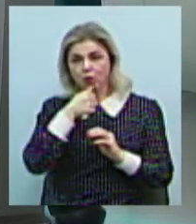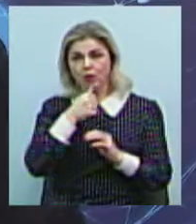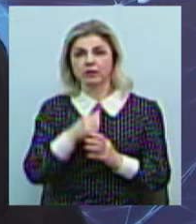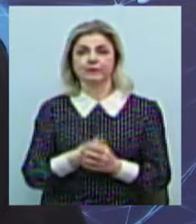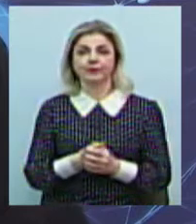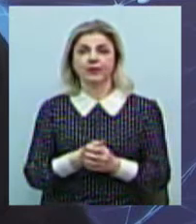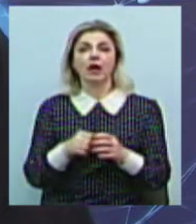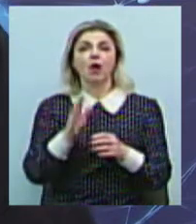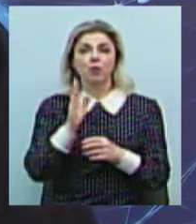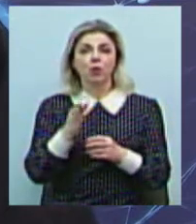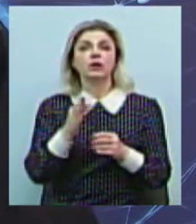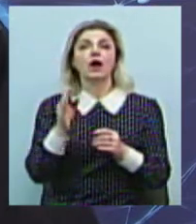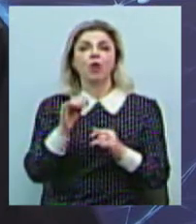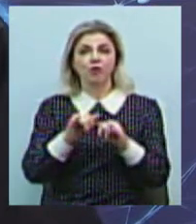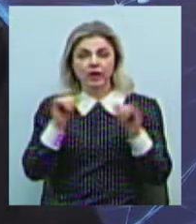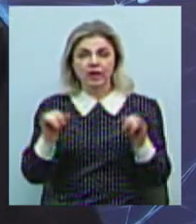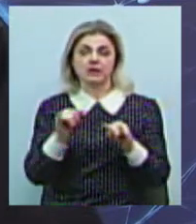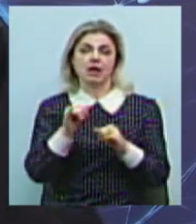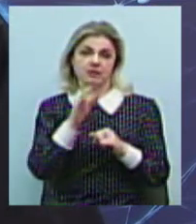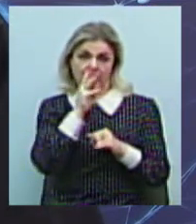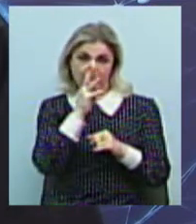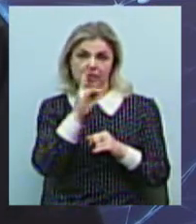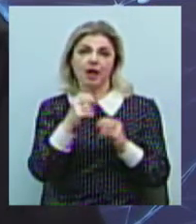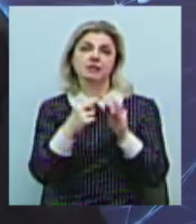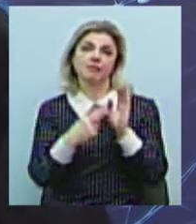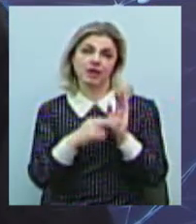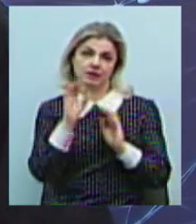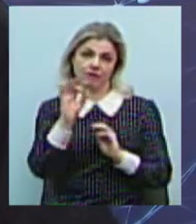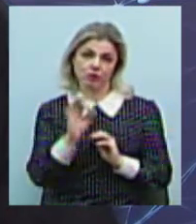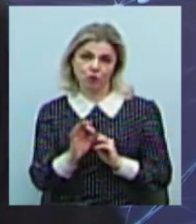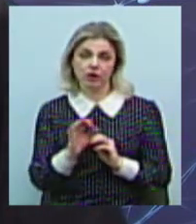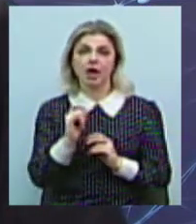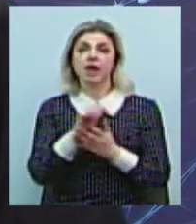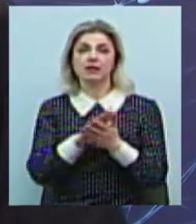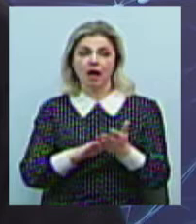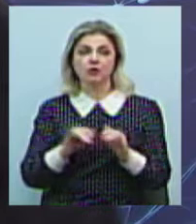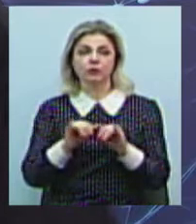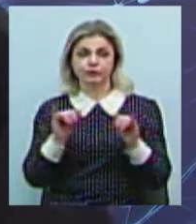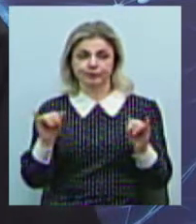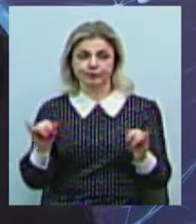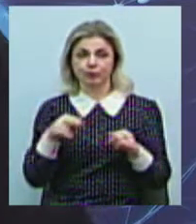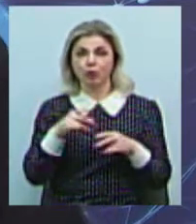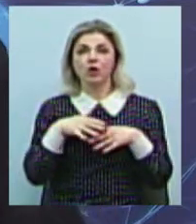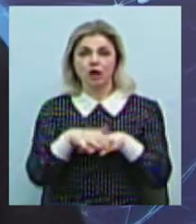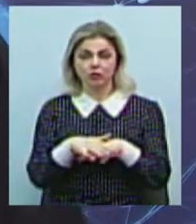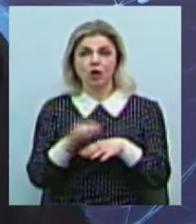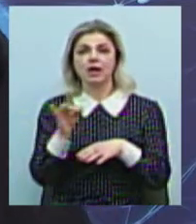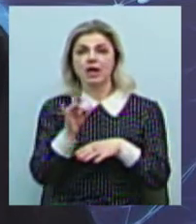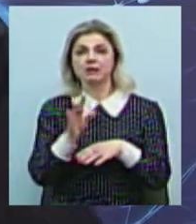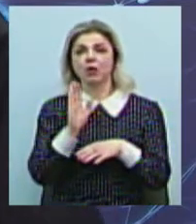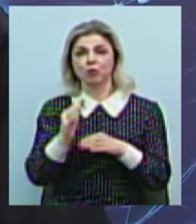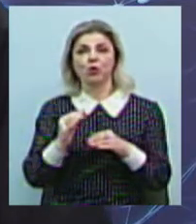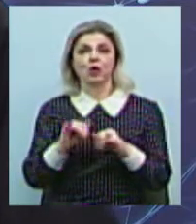копійка теж буде збільшено на 17%. І відповідно в подальшому буде збільшено по розрахунку розмір